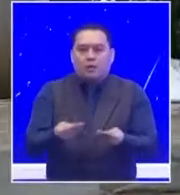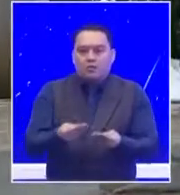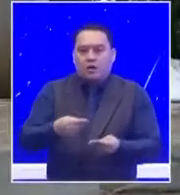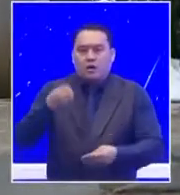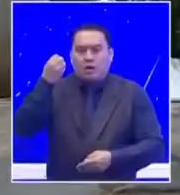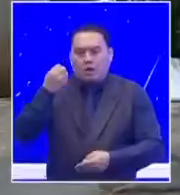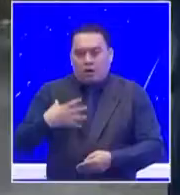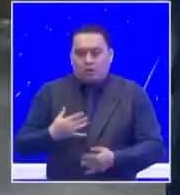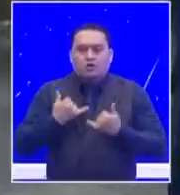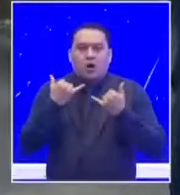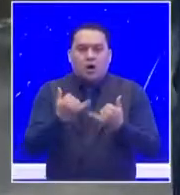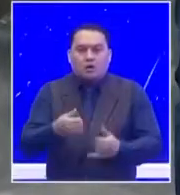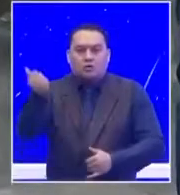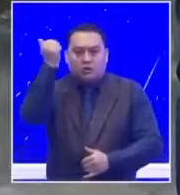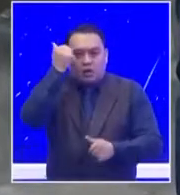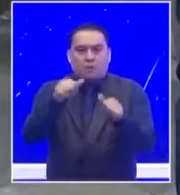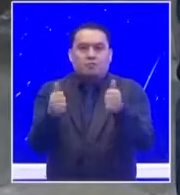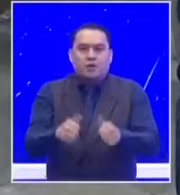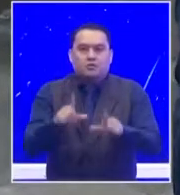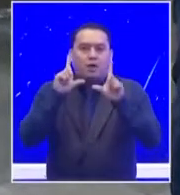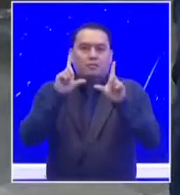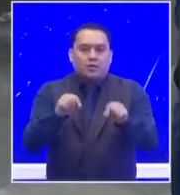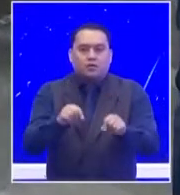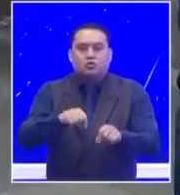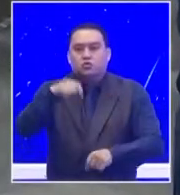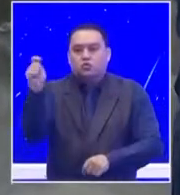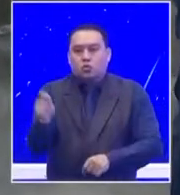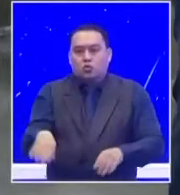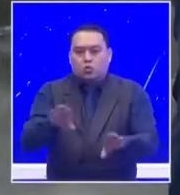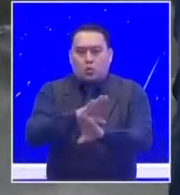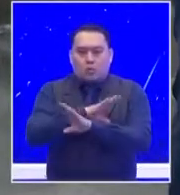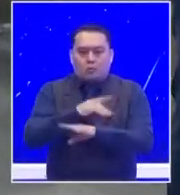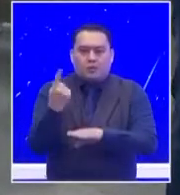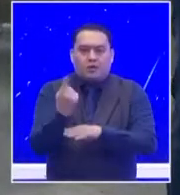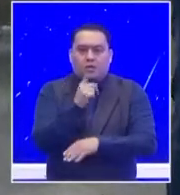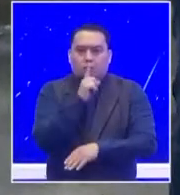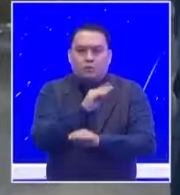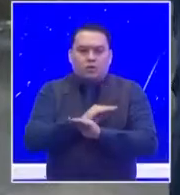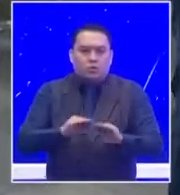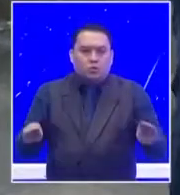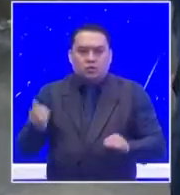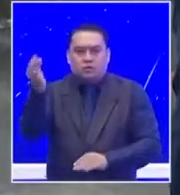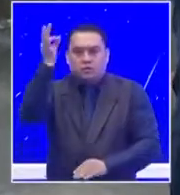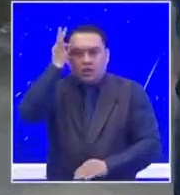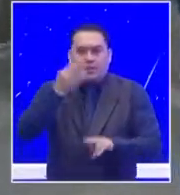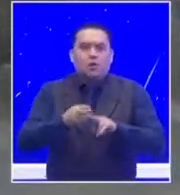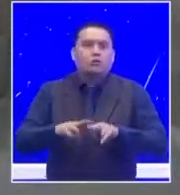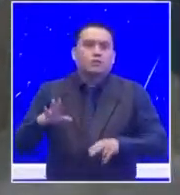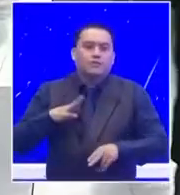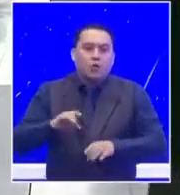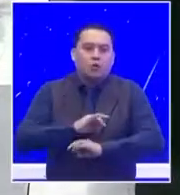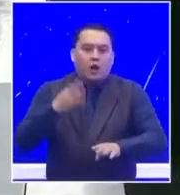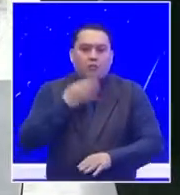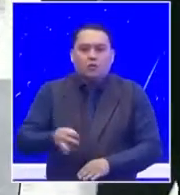соғысы боздақтарына арналған ескерткіш маңына барып, соғыс алаңында көз жұмғандарды бір минут үнсіздік пен еске алды. Айта кетейік,